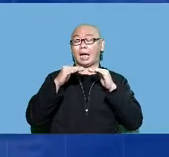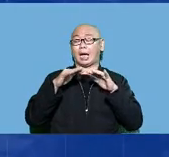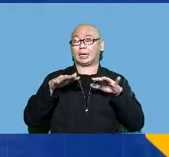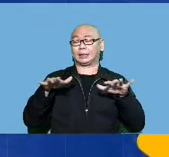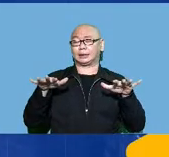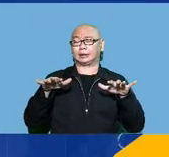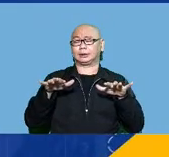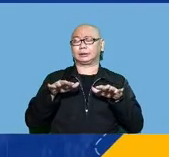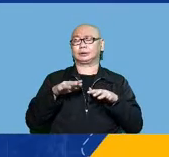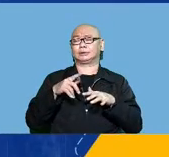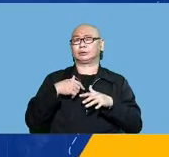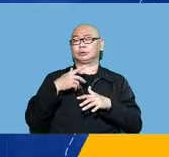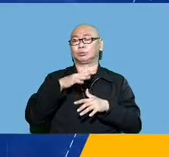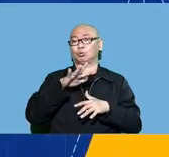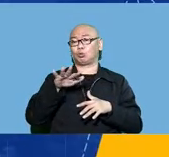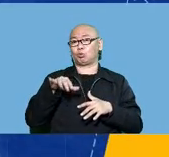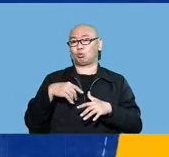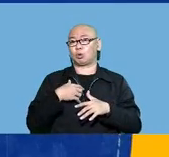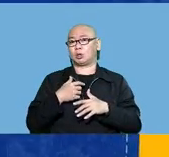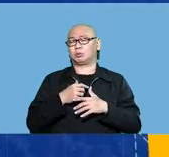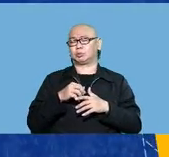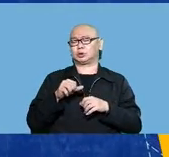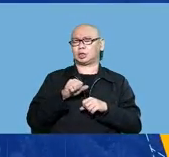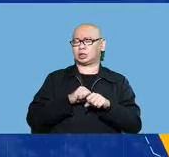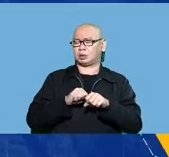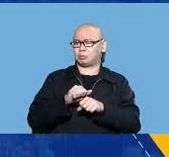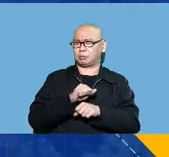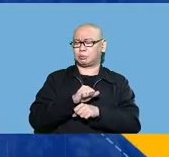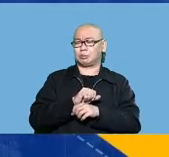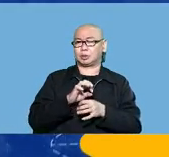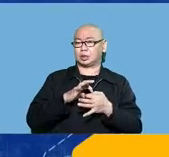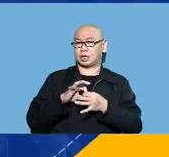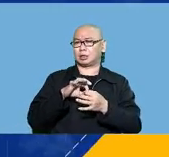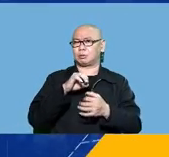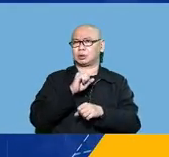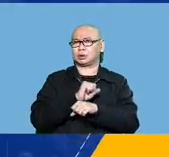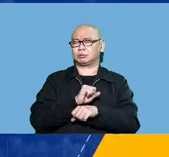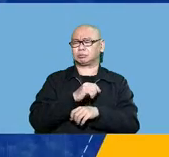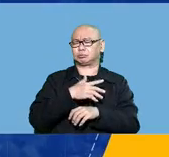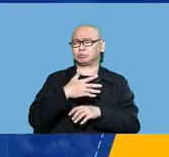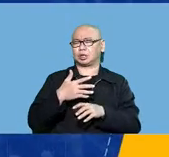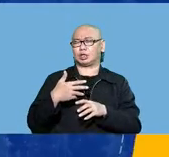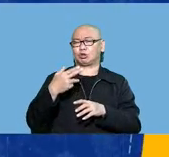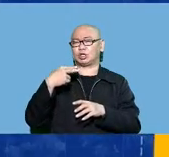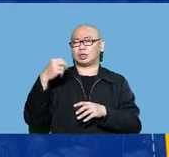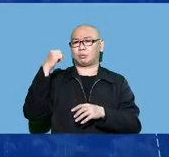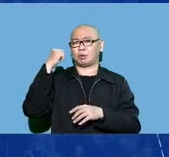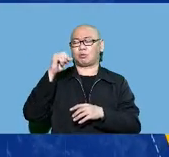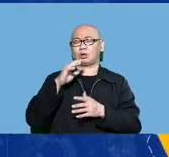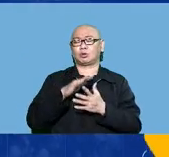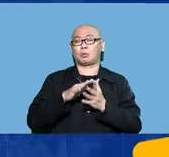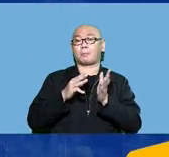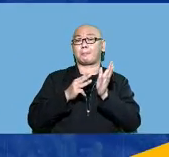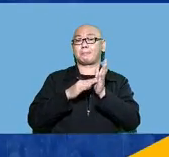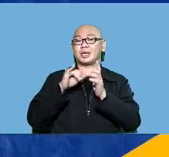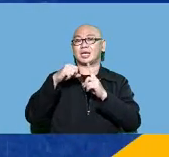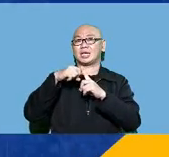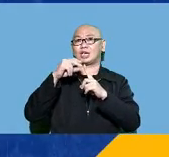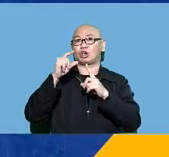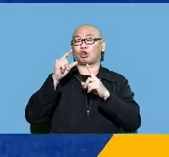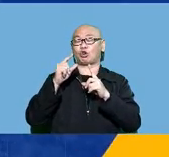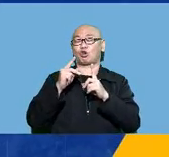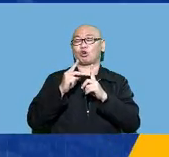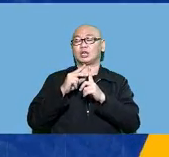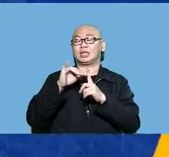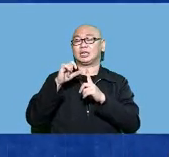maka bekerja sama dengan Indonesia Power, kita melakukan pengembangan PLTMH atau mikrohidro. Mikrohidro